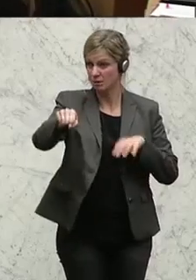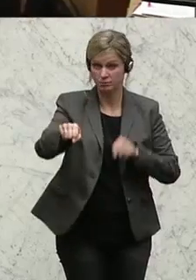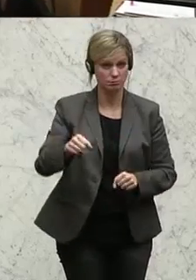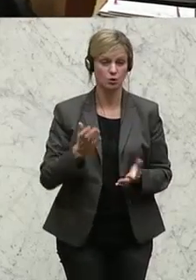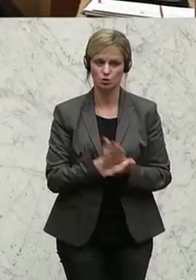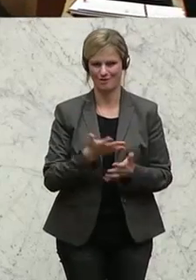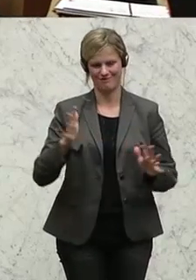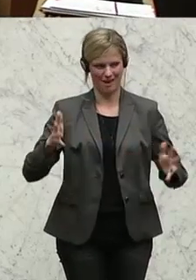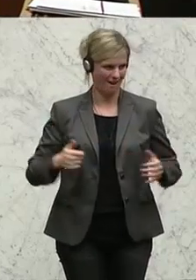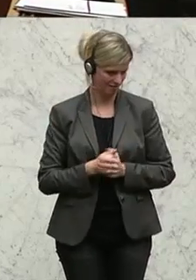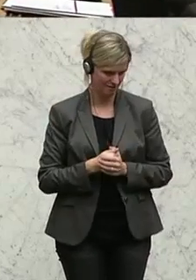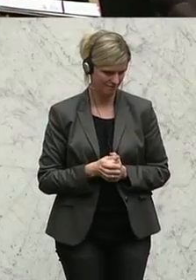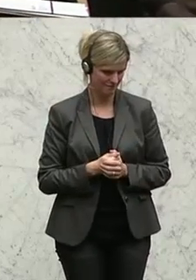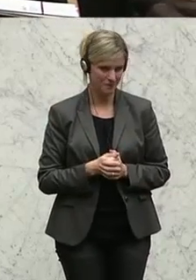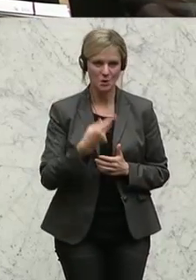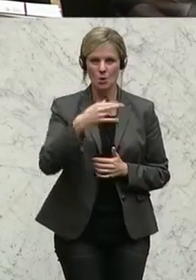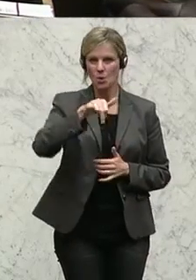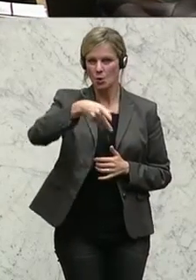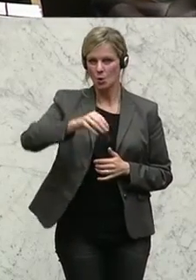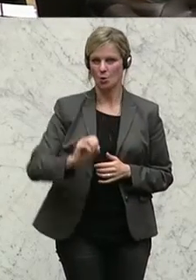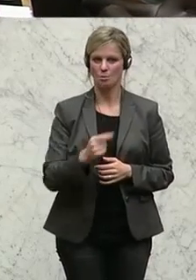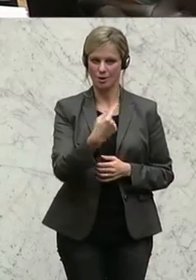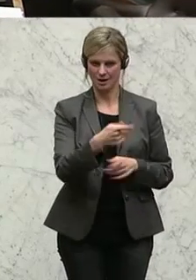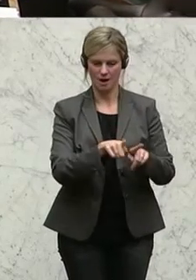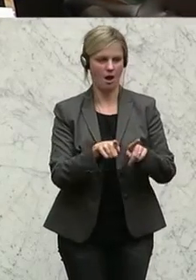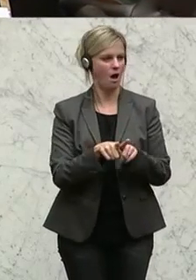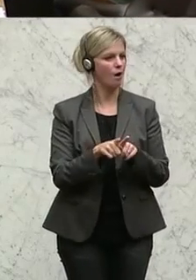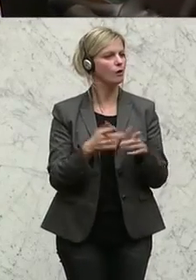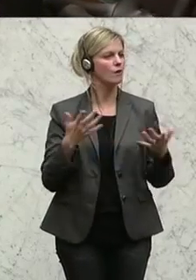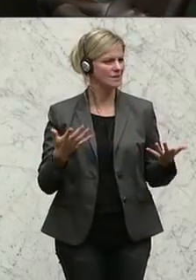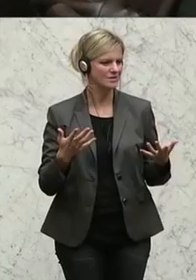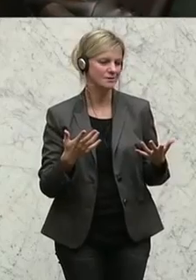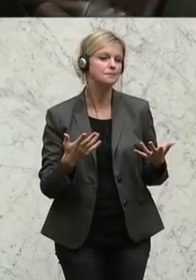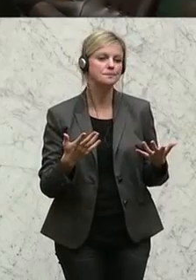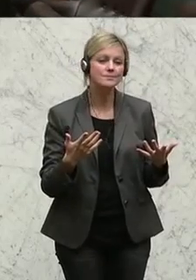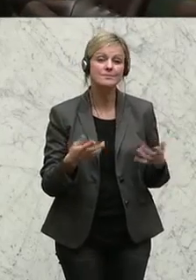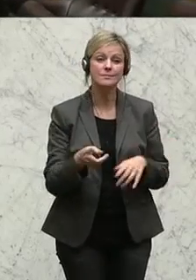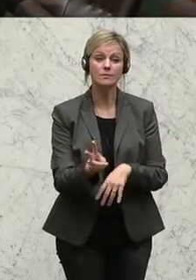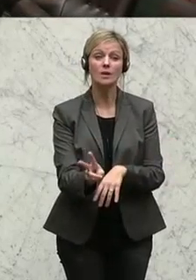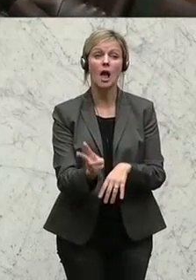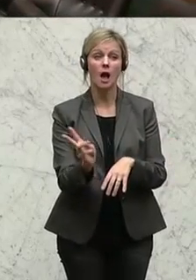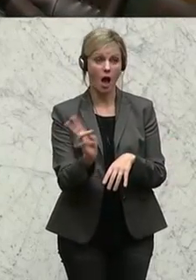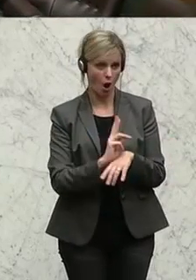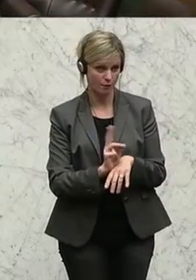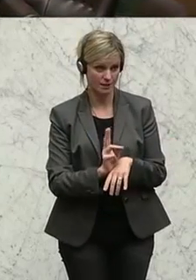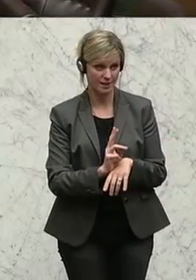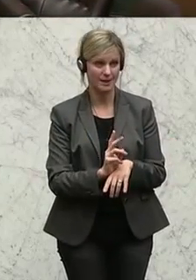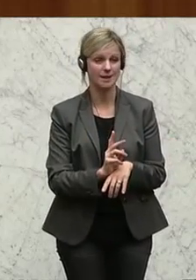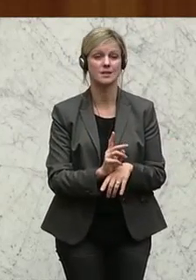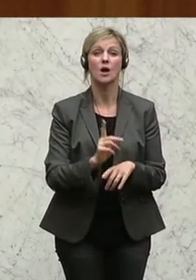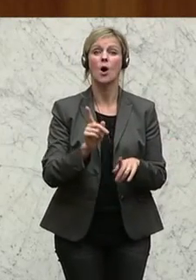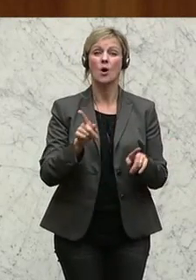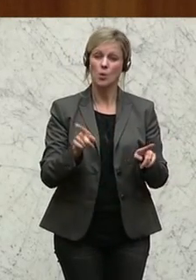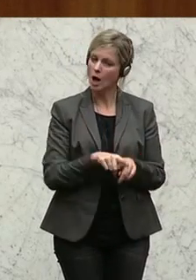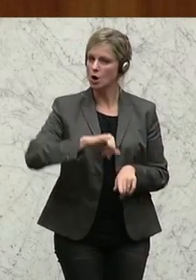zweiter Punkt, damit zu tun, dass natürlich die Hypo auch und ganz wesentlich ein Aufsichts- und Justizskandal